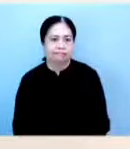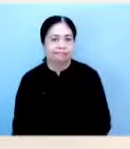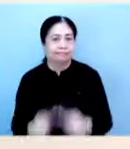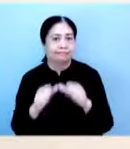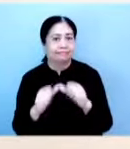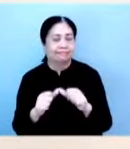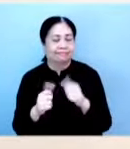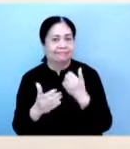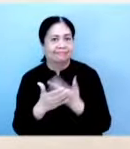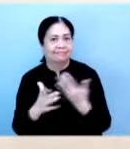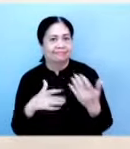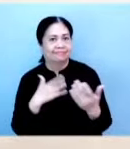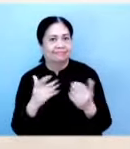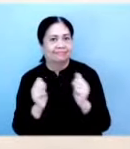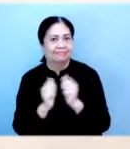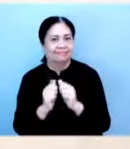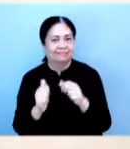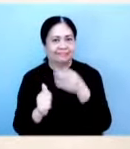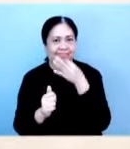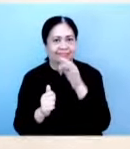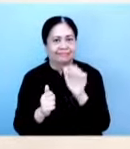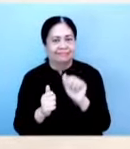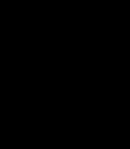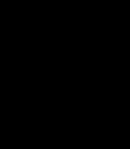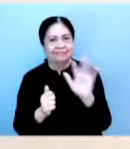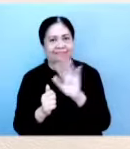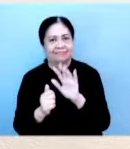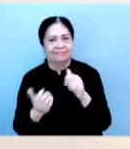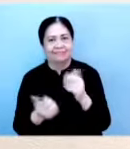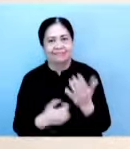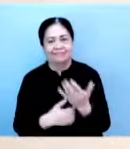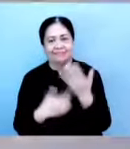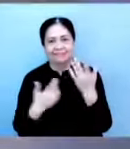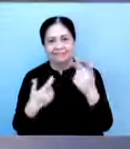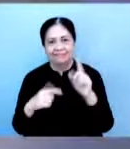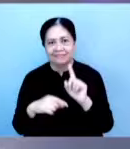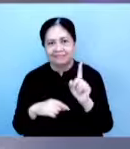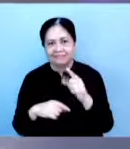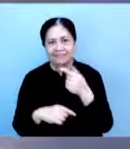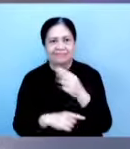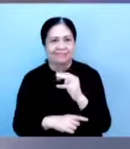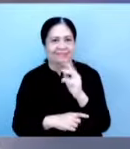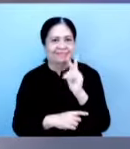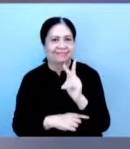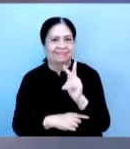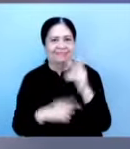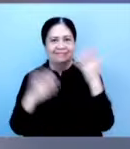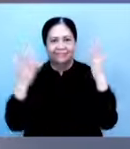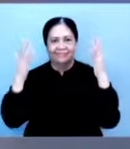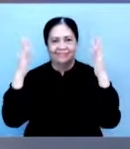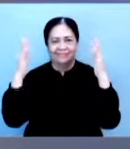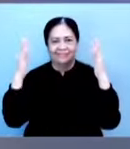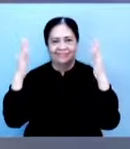good vibes kasama pa rin ang inyong paboritong Kasalo sa umaga good morning